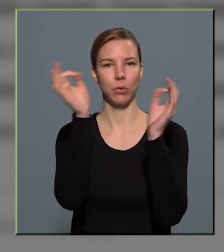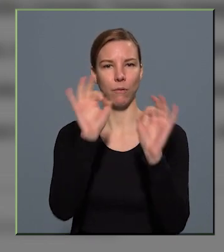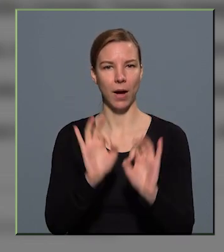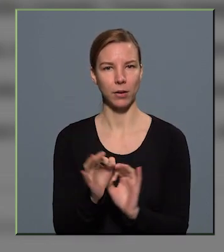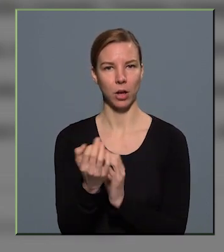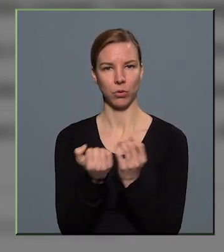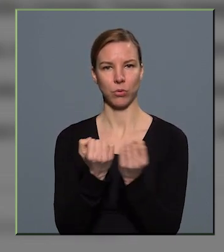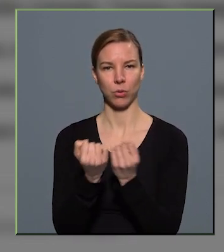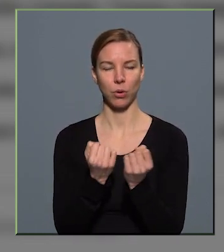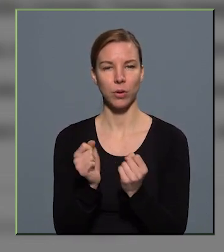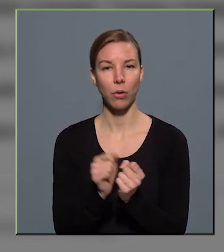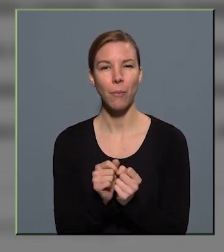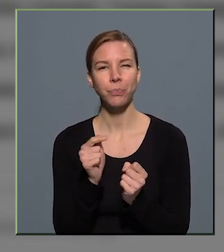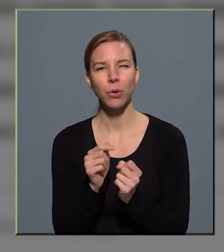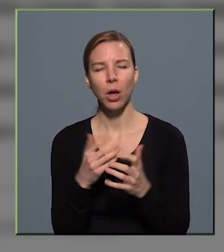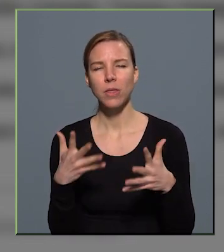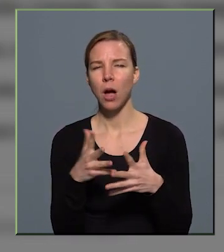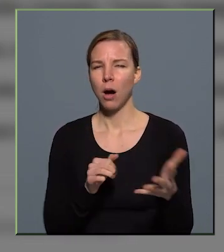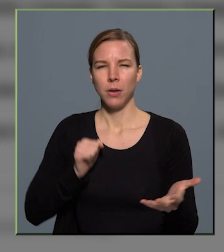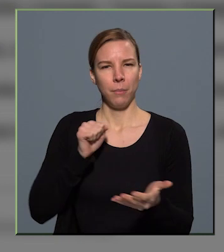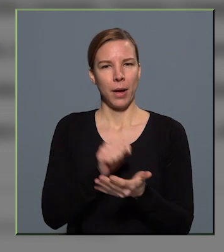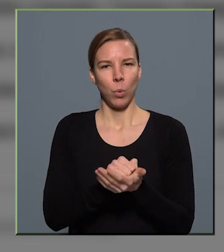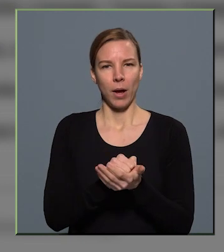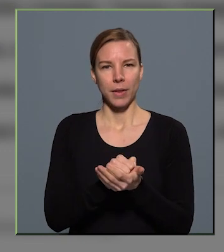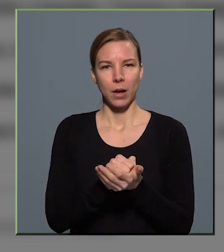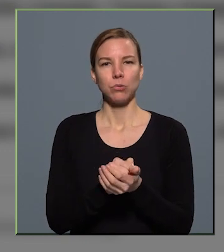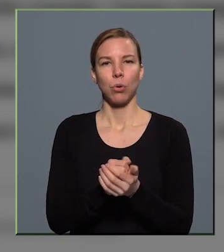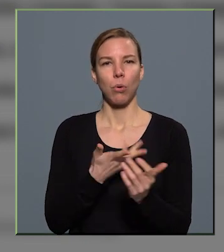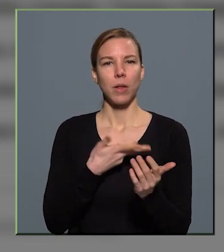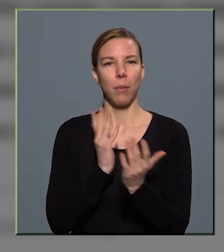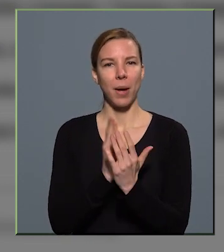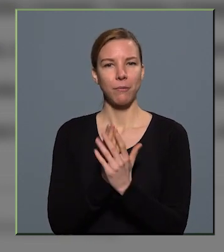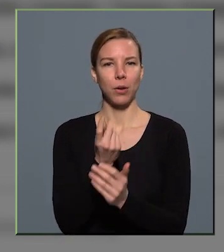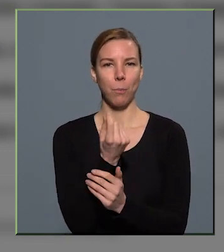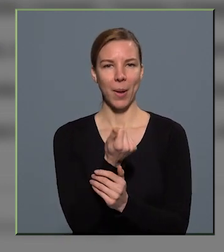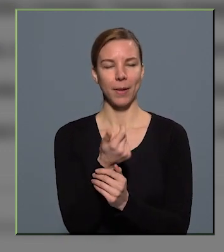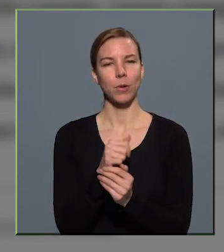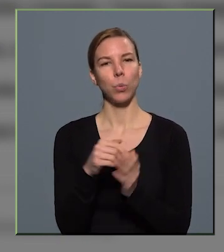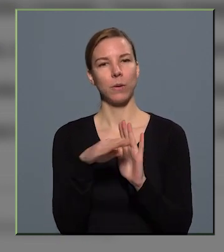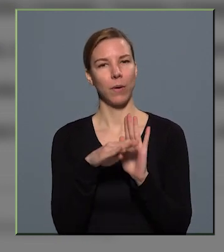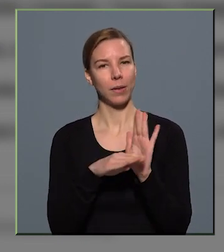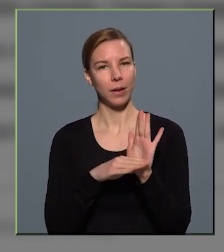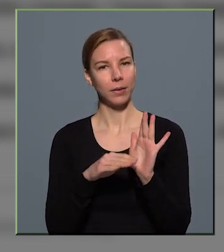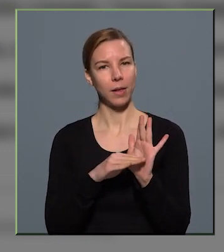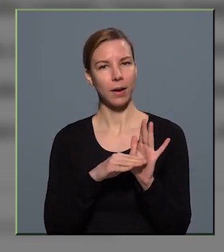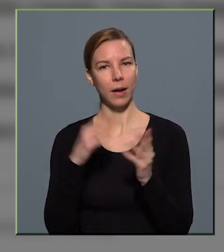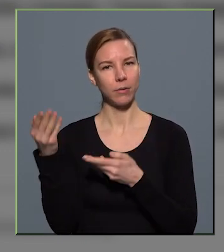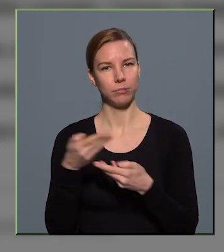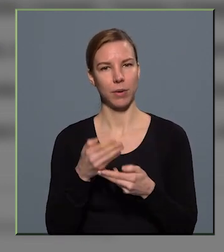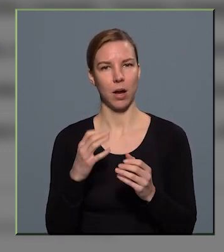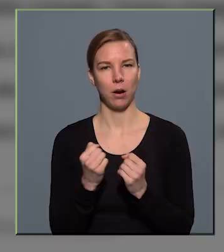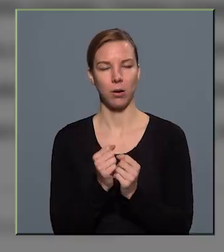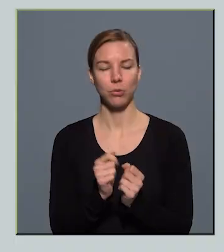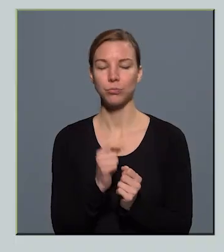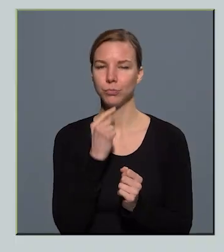hogy ezekhez az óriási beruházásokhoz a megfelelő pénzügyi feltételeket előteremtsük, mondta